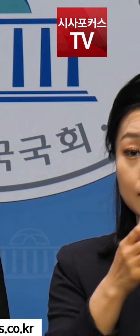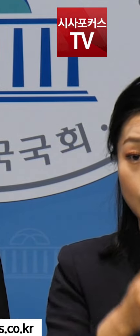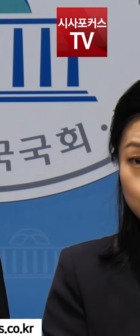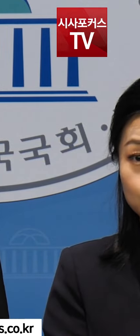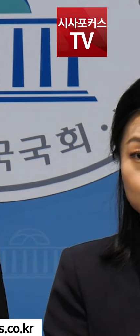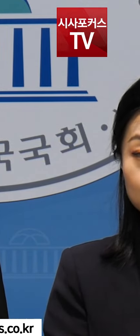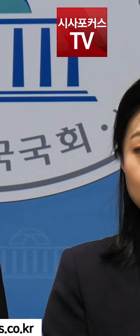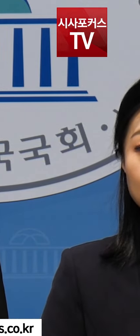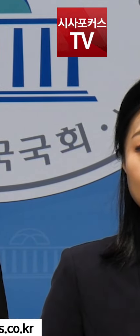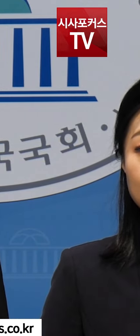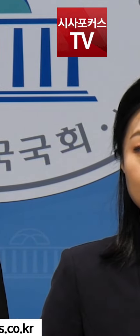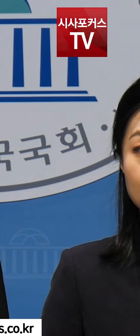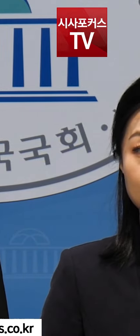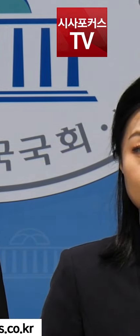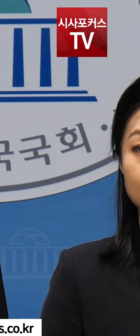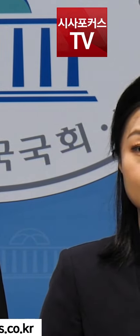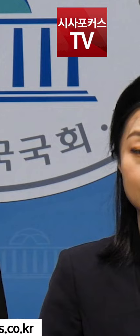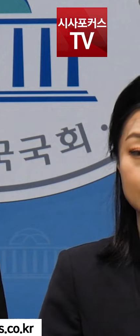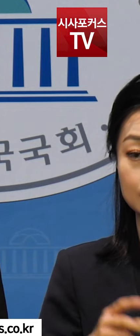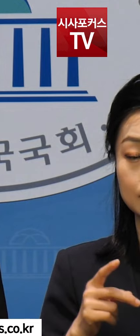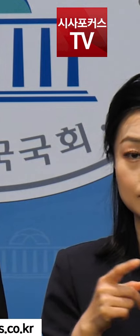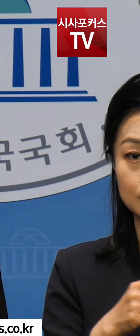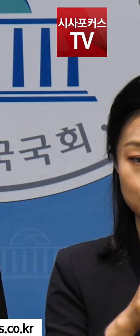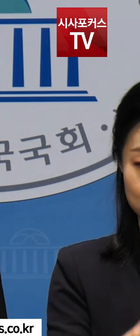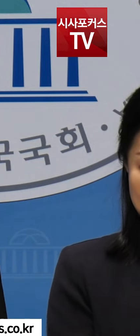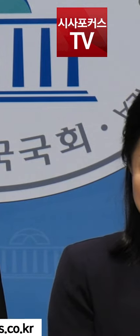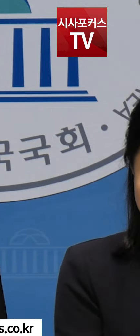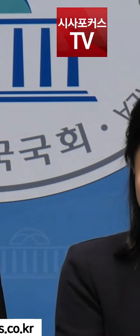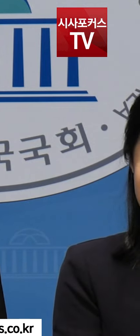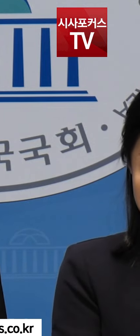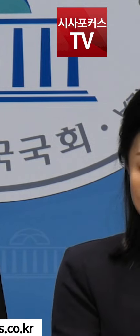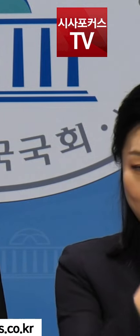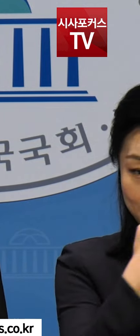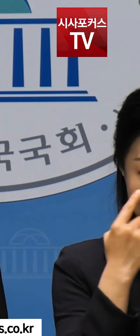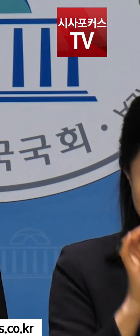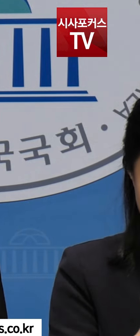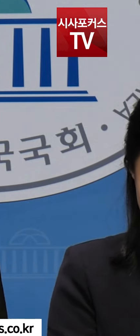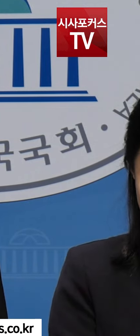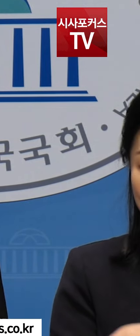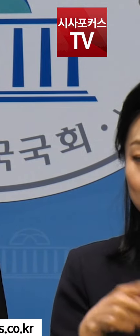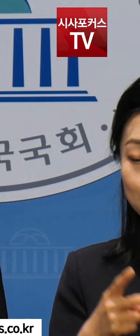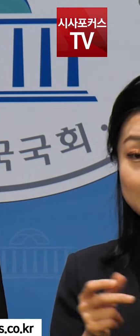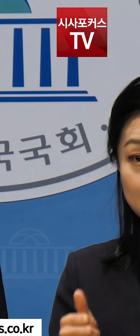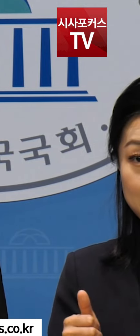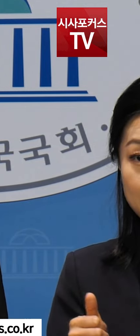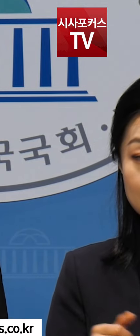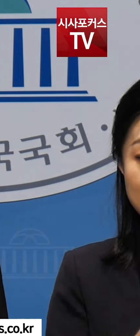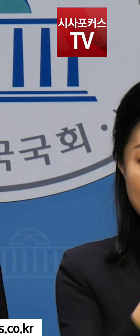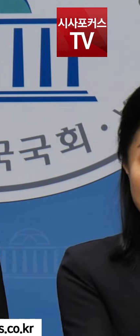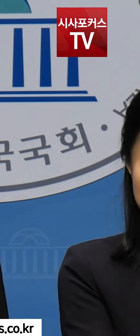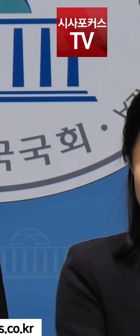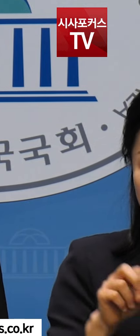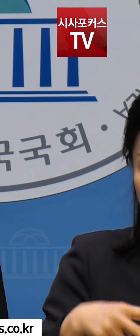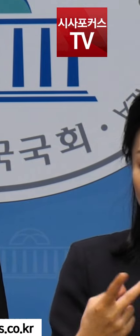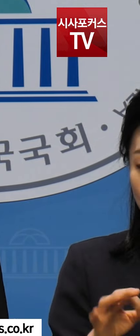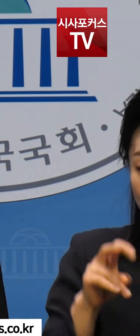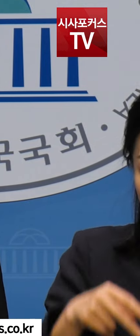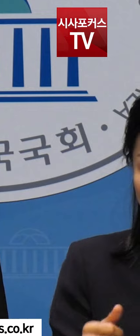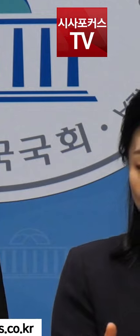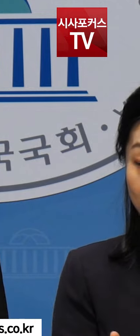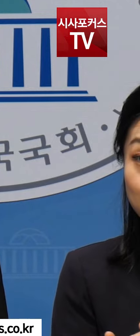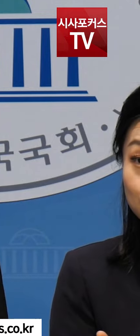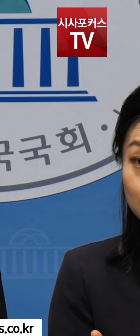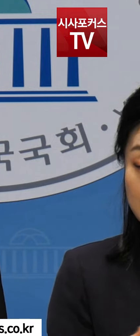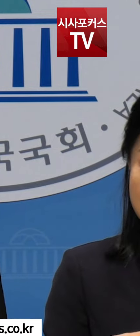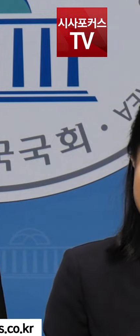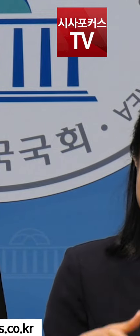것이고 2심 재판에서는 바로 잡아져야 될 것입니다. 특히 검찰이 유동규를 해유 협박하면서 구치소를